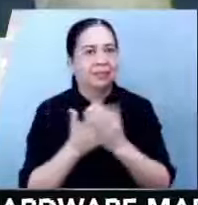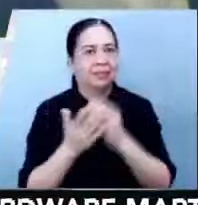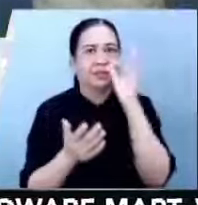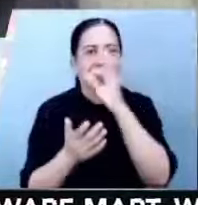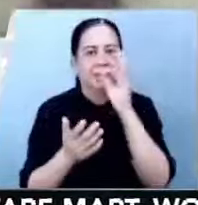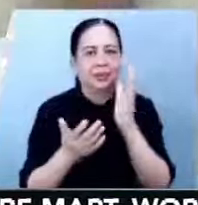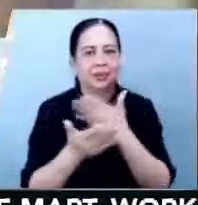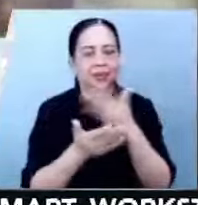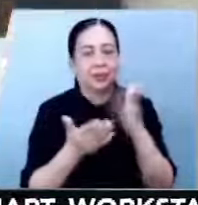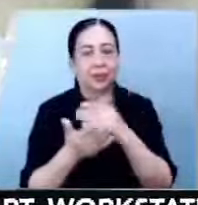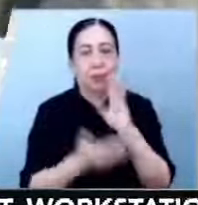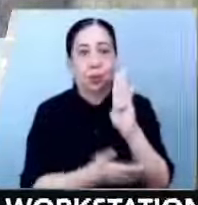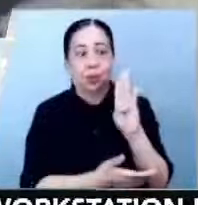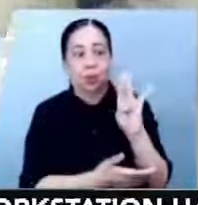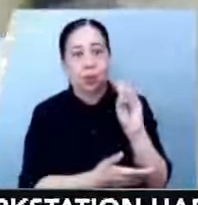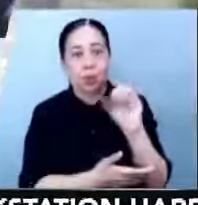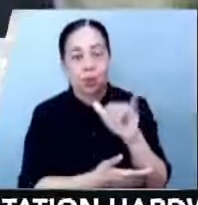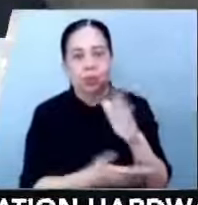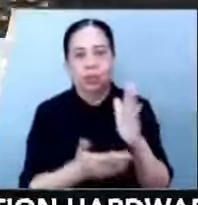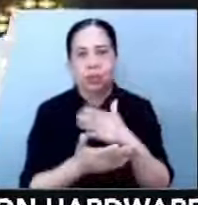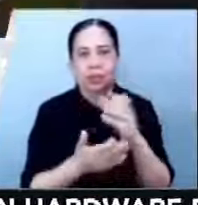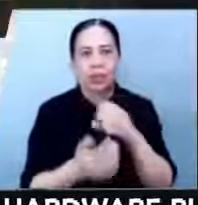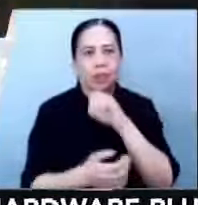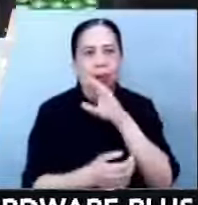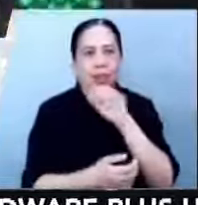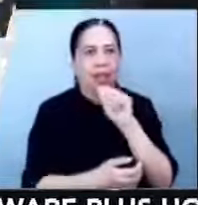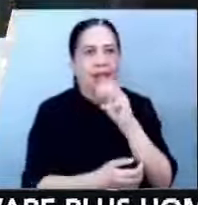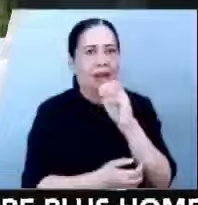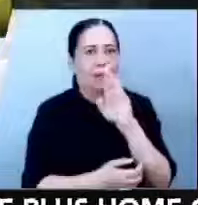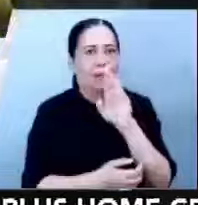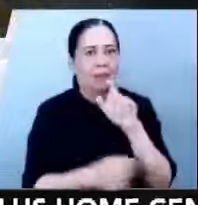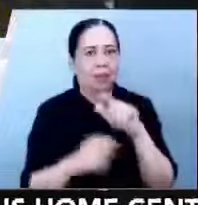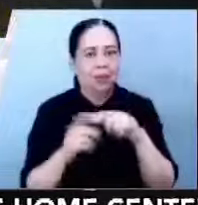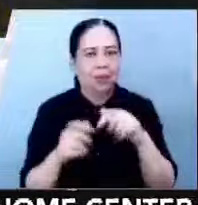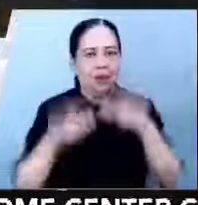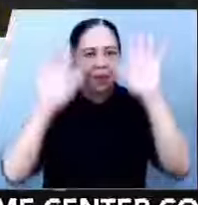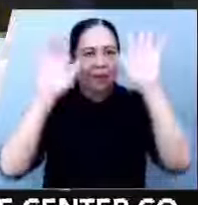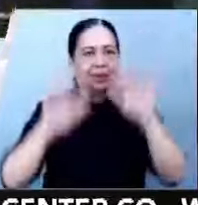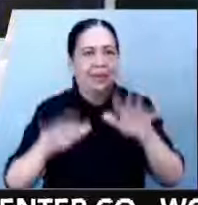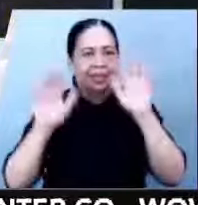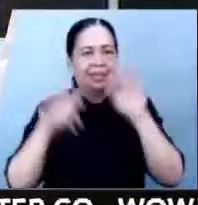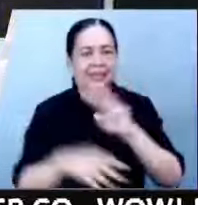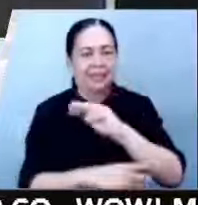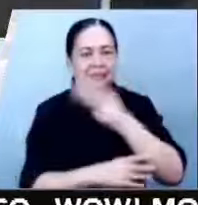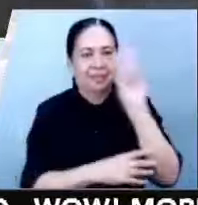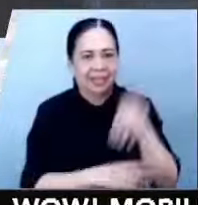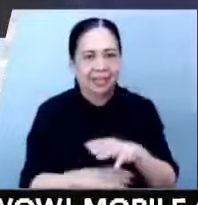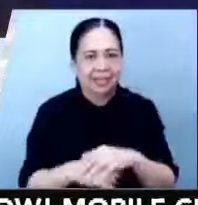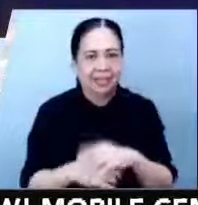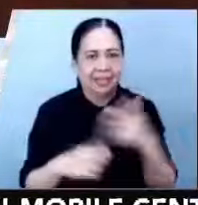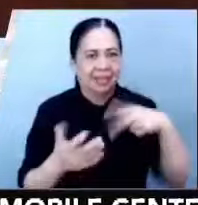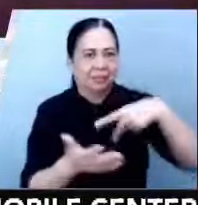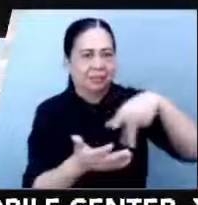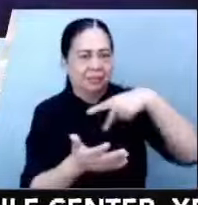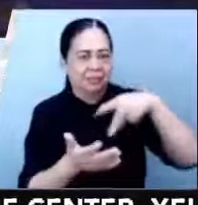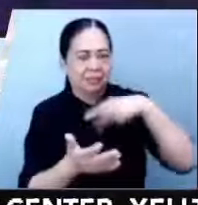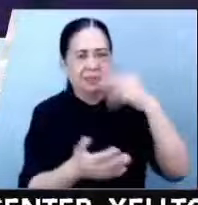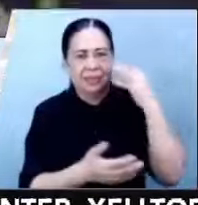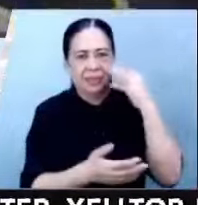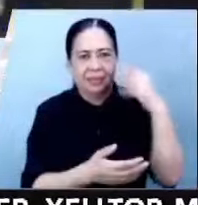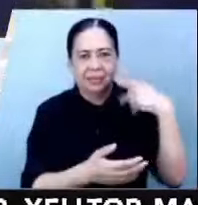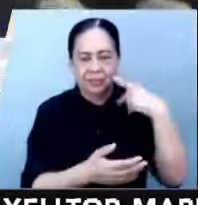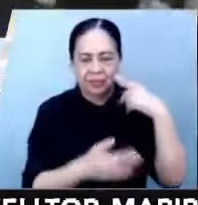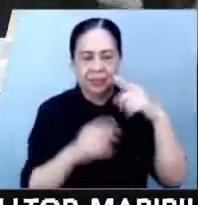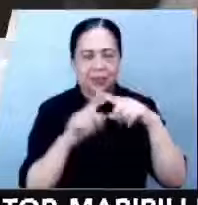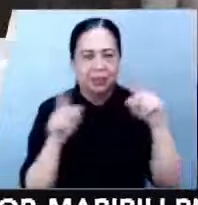Buboy, kinanta ang Lola Amor hit na Raining in Manila. Sayaw naman ang hinataw ni Miguel at Kokoy, gayon din sina Lexi